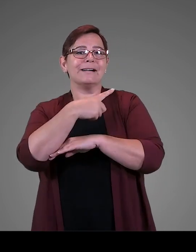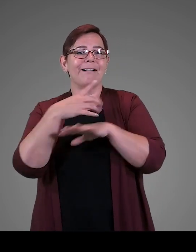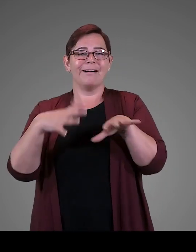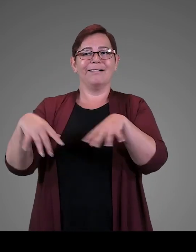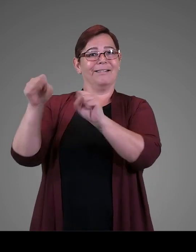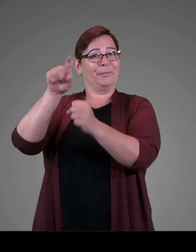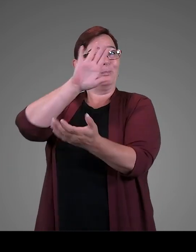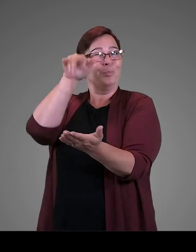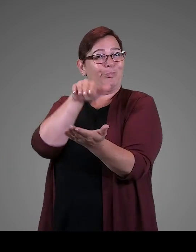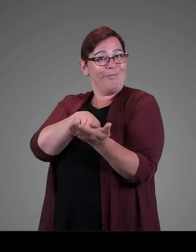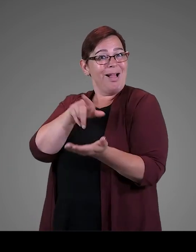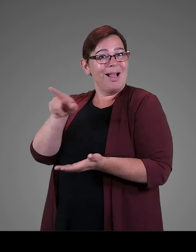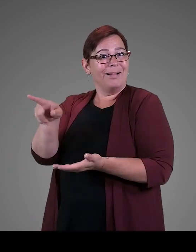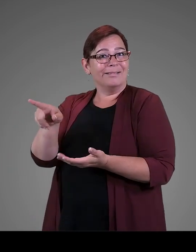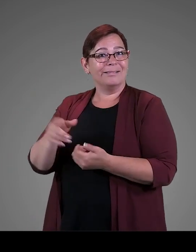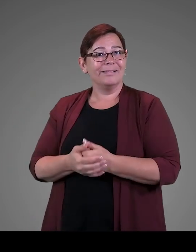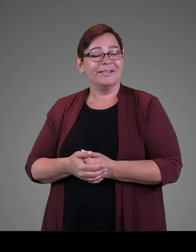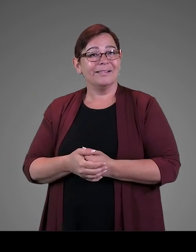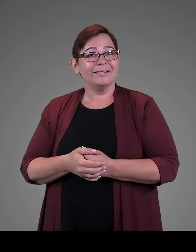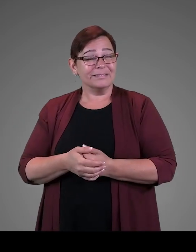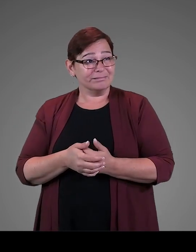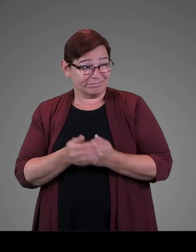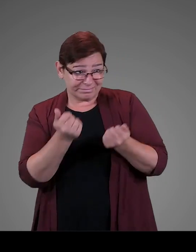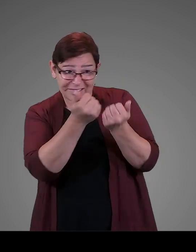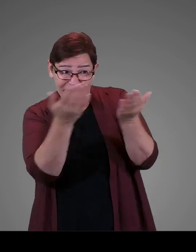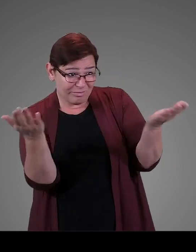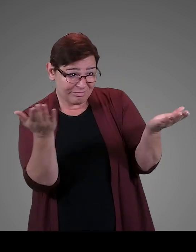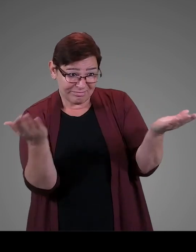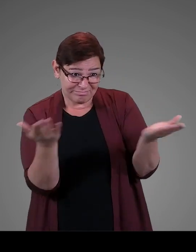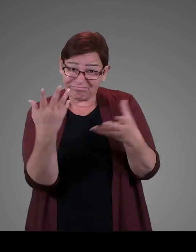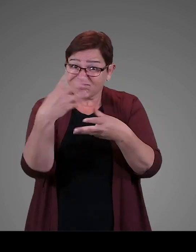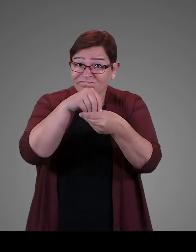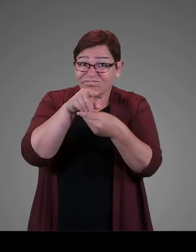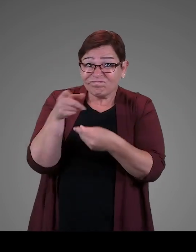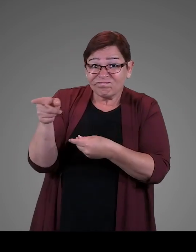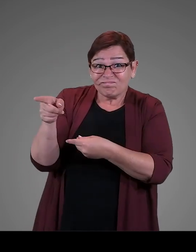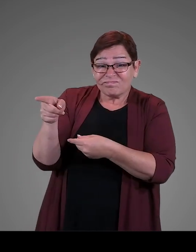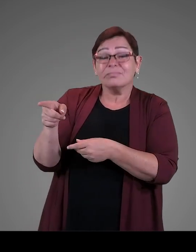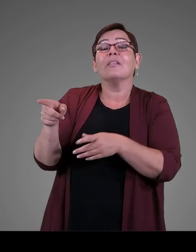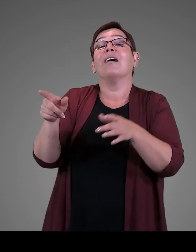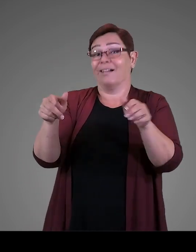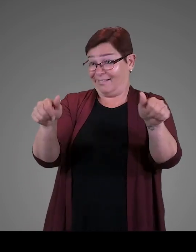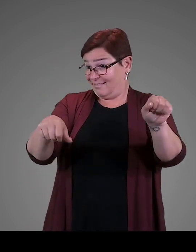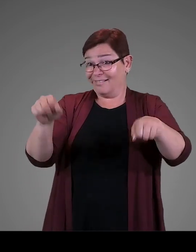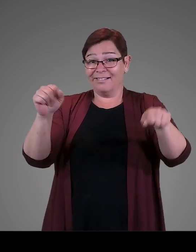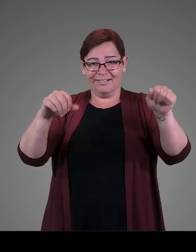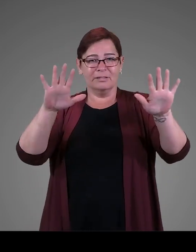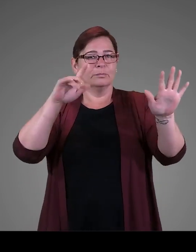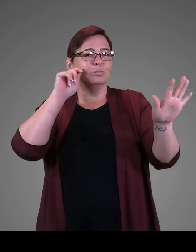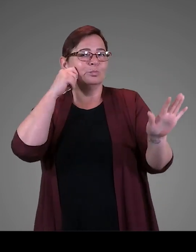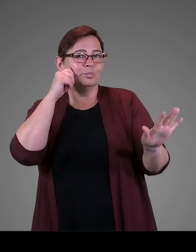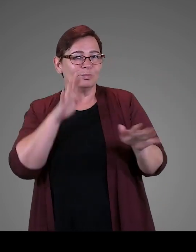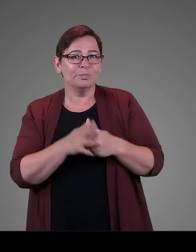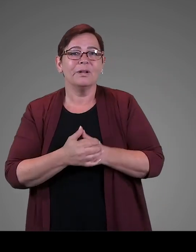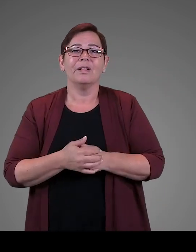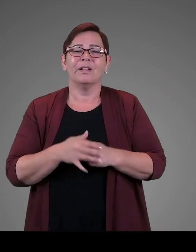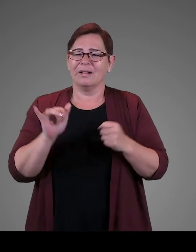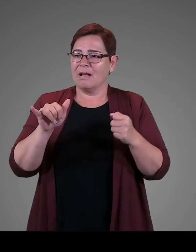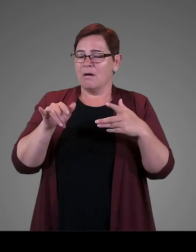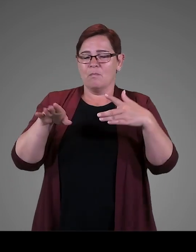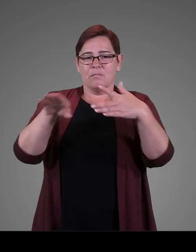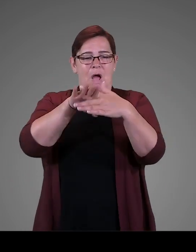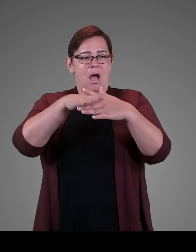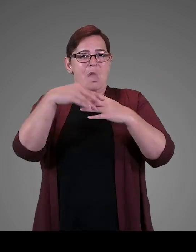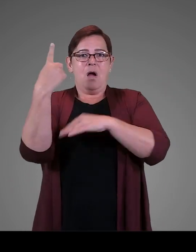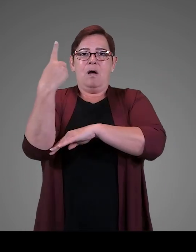Journée sans culture de 2012, qui a lieu à Montréal. Je ne sais pas s'il y a des personnes ici qui ont participé. Oui? Cool. Où on a